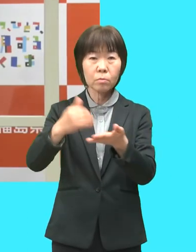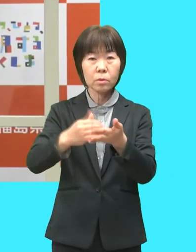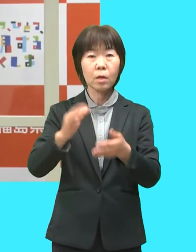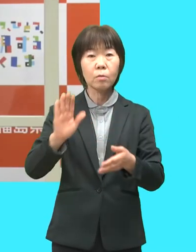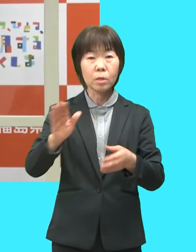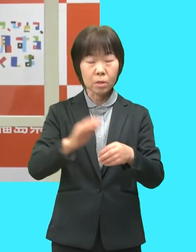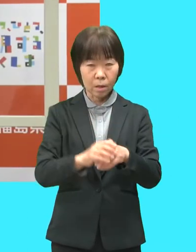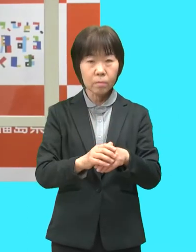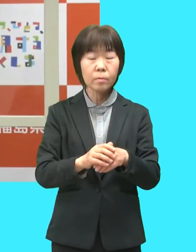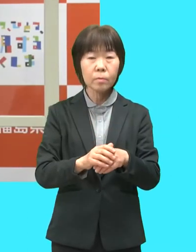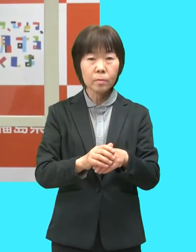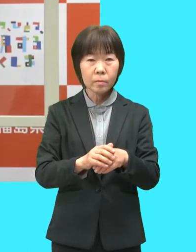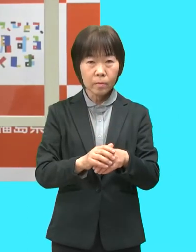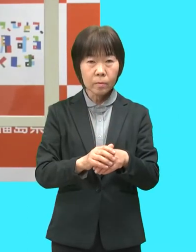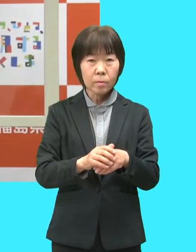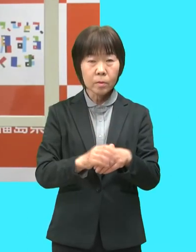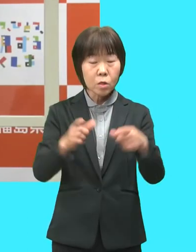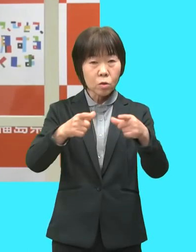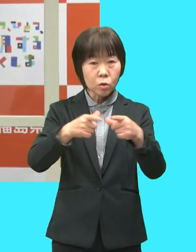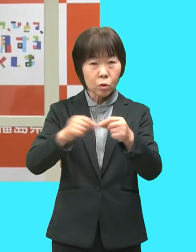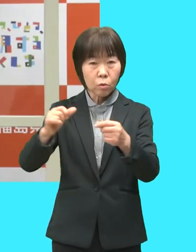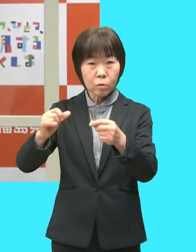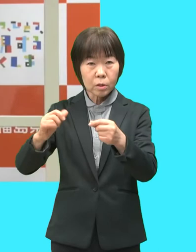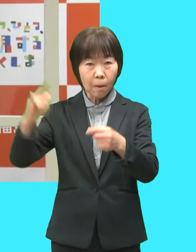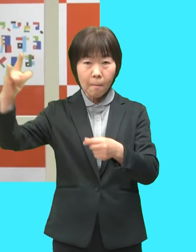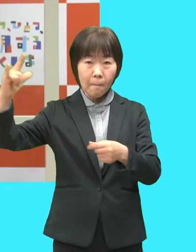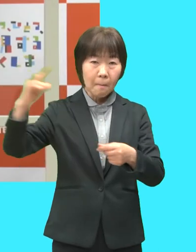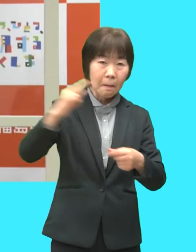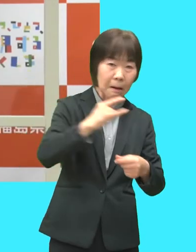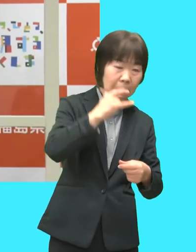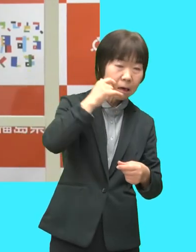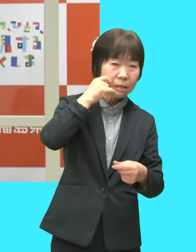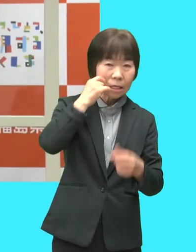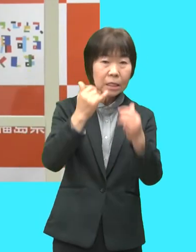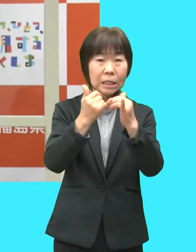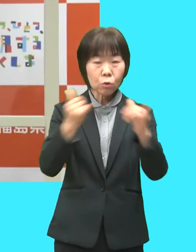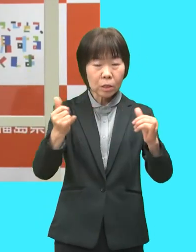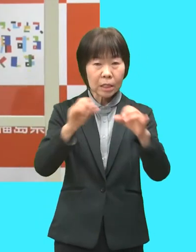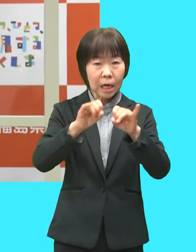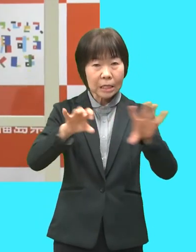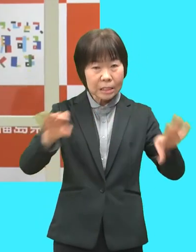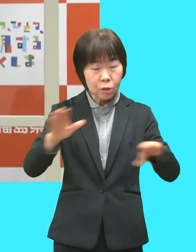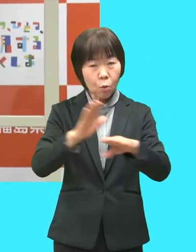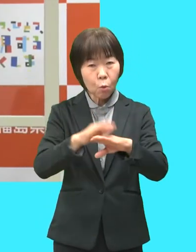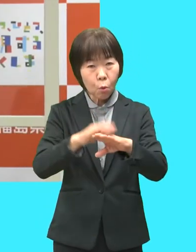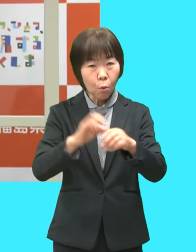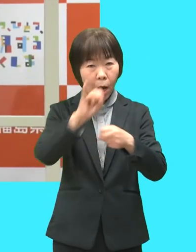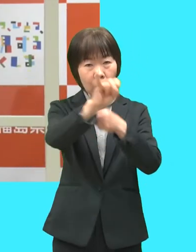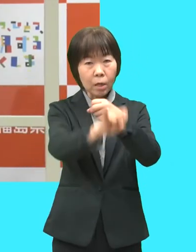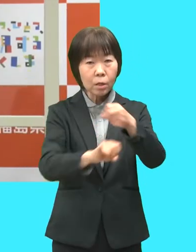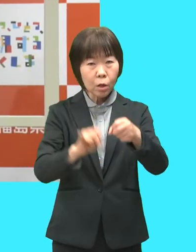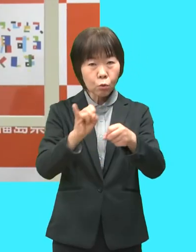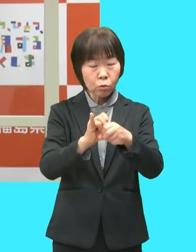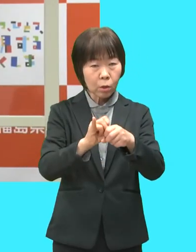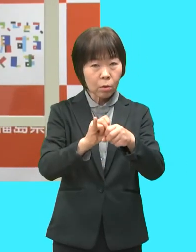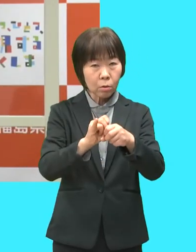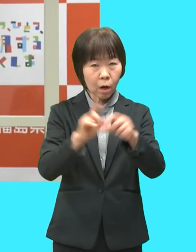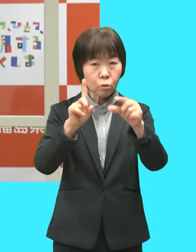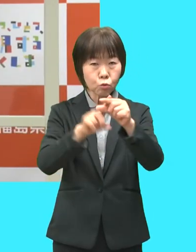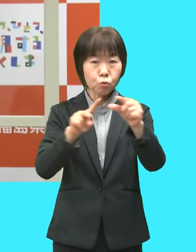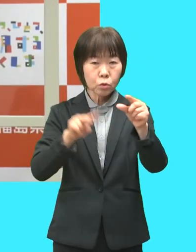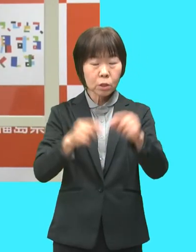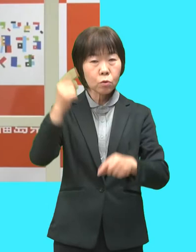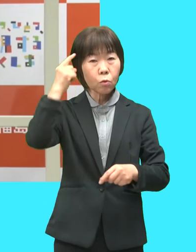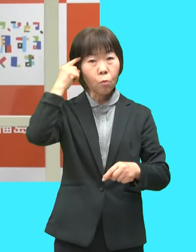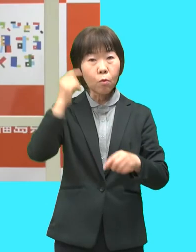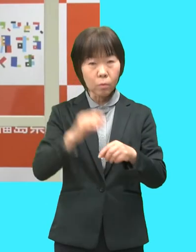ども、日本に来られない方に発信するというと、ネットになるんじゃないかなと思うんですけど、ネットが中心になるんじゃないかと思い